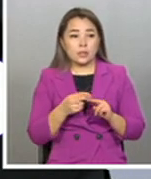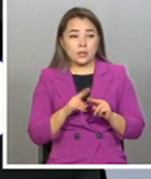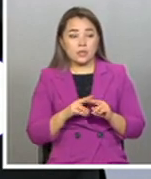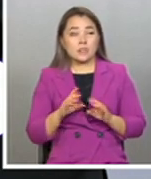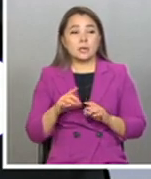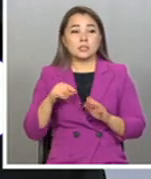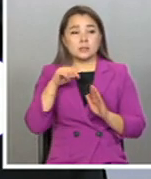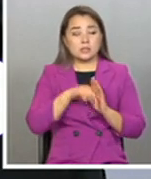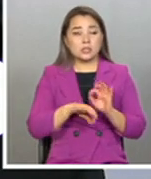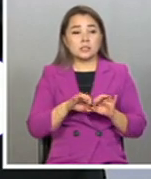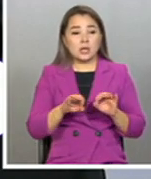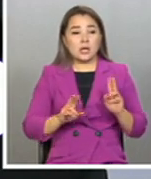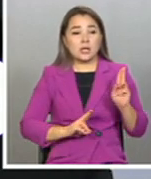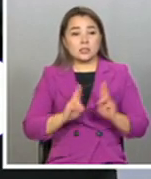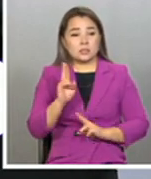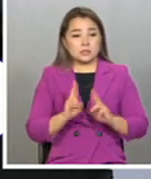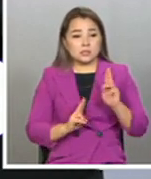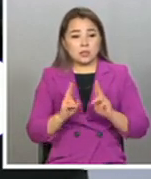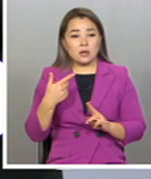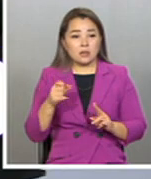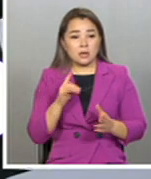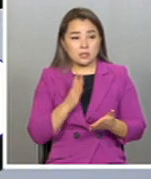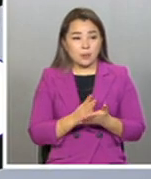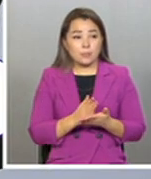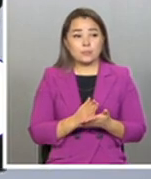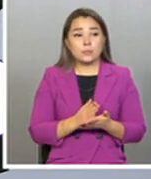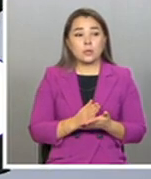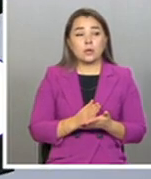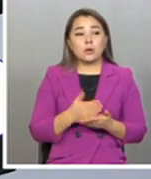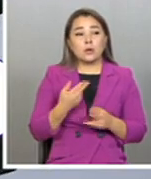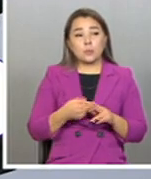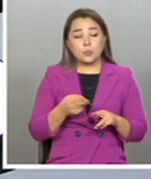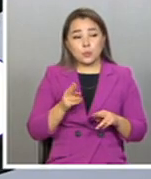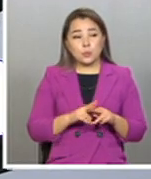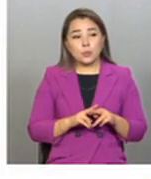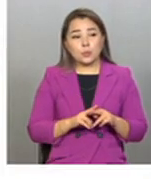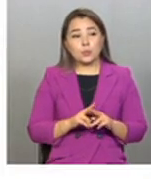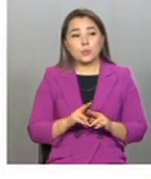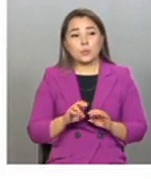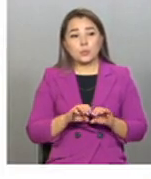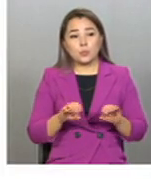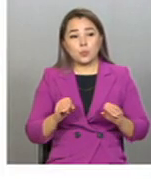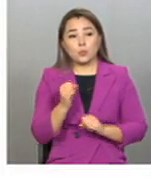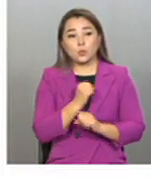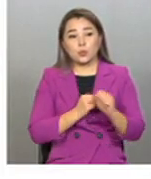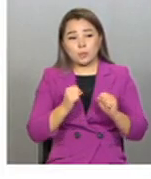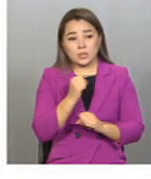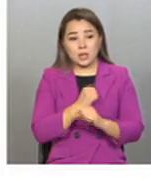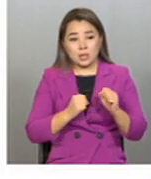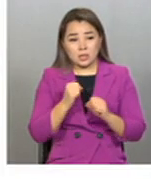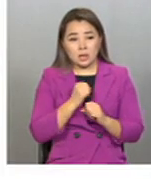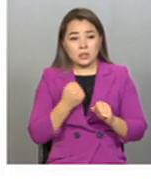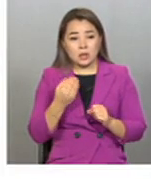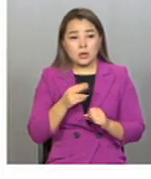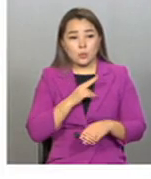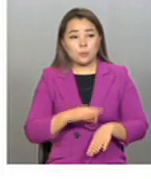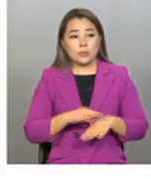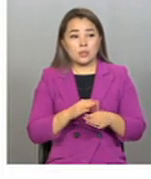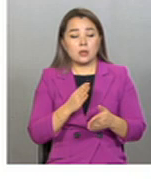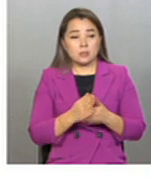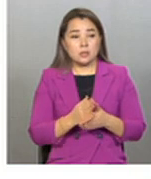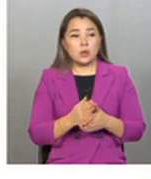ішінде газ қозғалысқа келтіреді. Ал бұл турбиналары, яғни турбиналардың қозғалтқыштары, бұл жерде